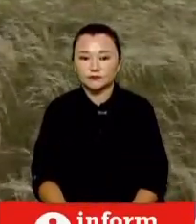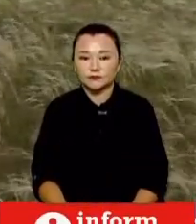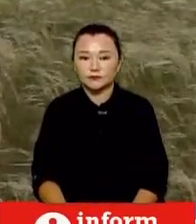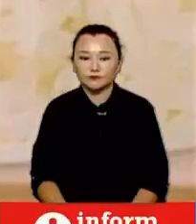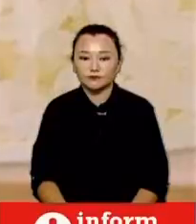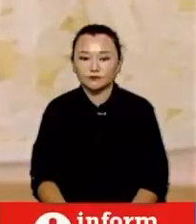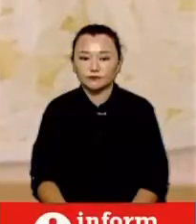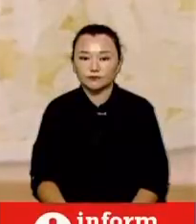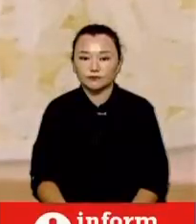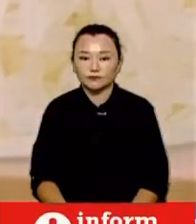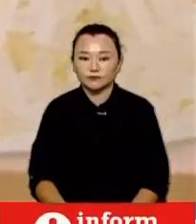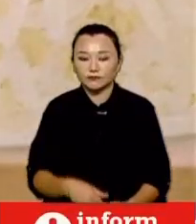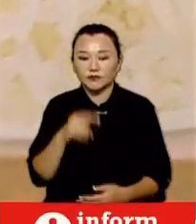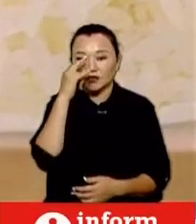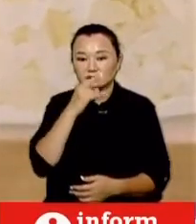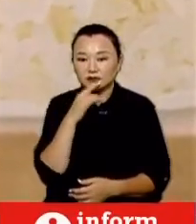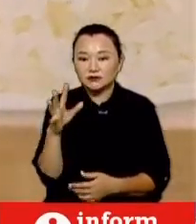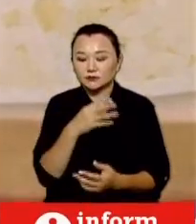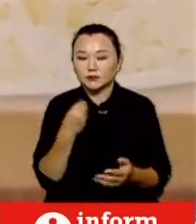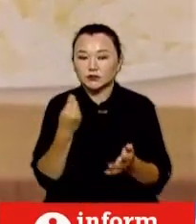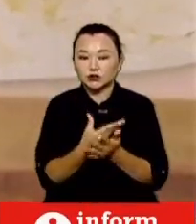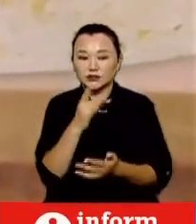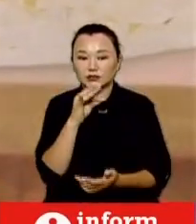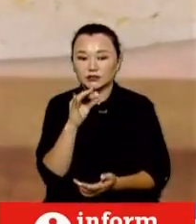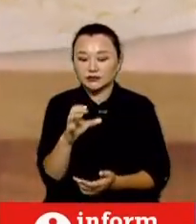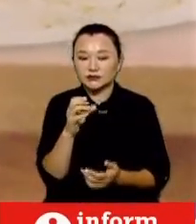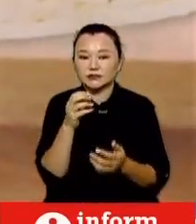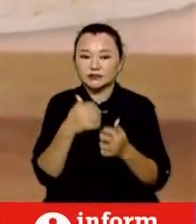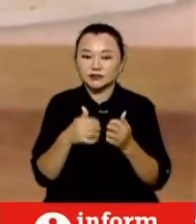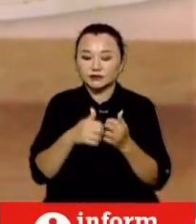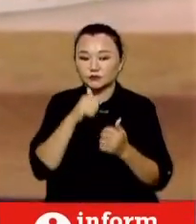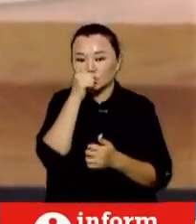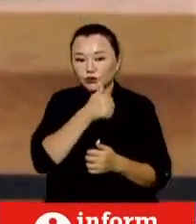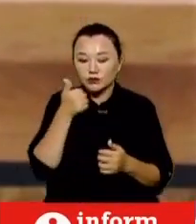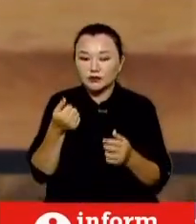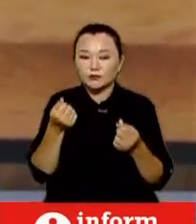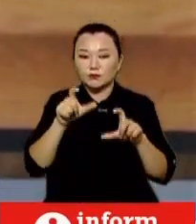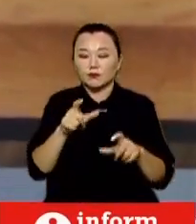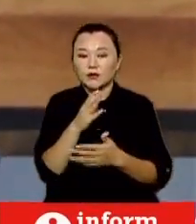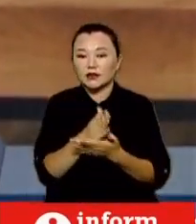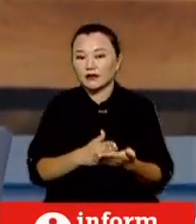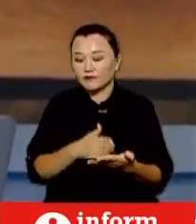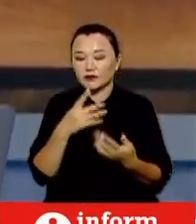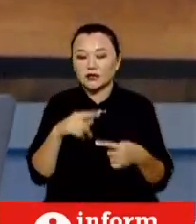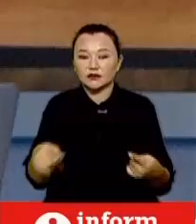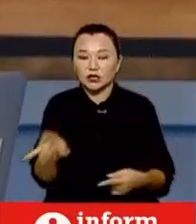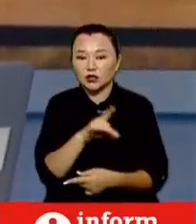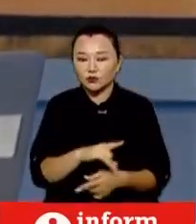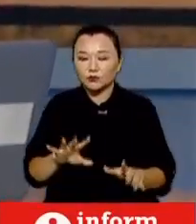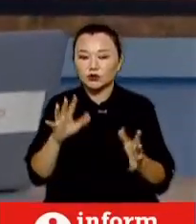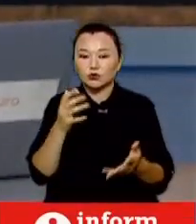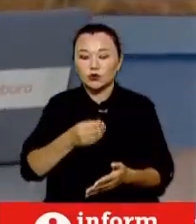Актобе. В Казахстане подорожал рис. В среднем за год цена выросла наполовину, но в некоторых регионах